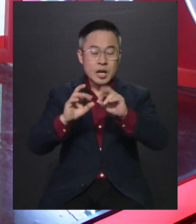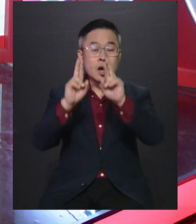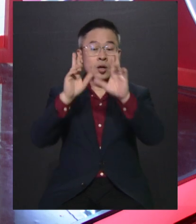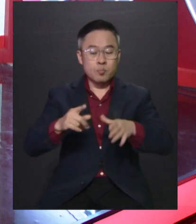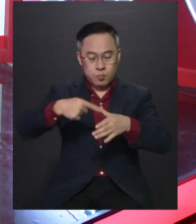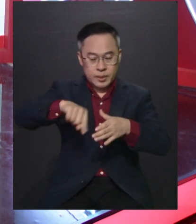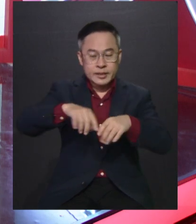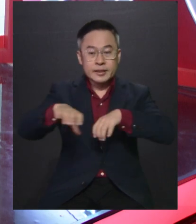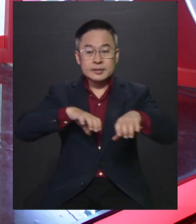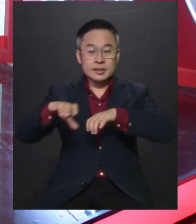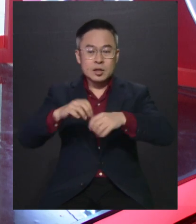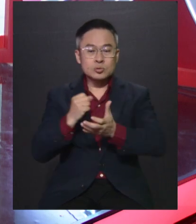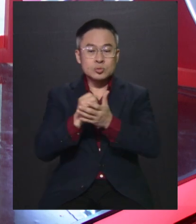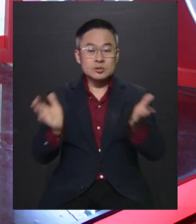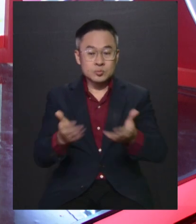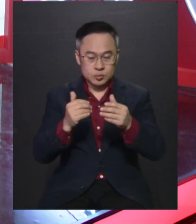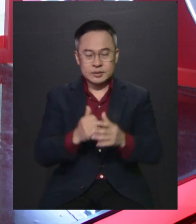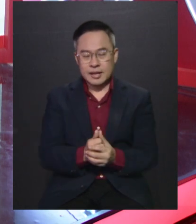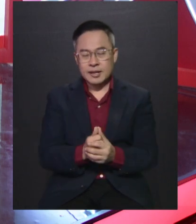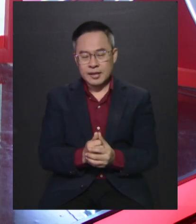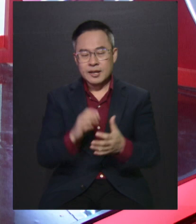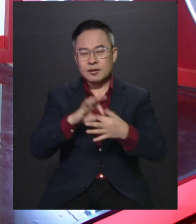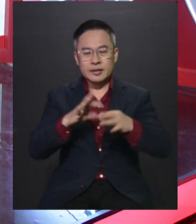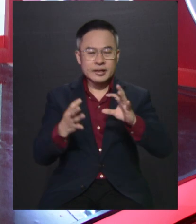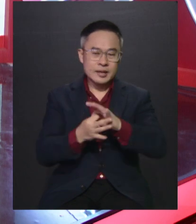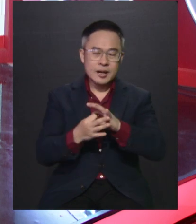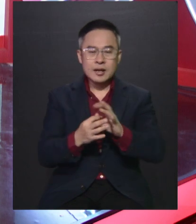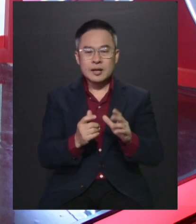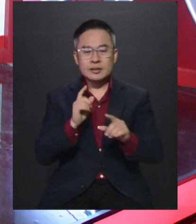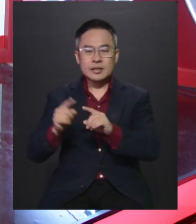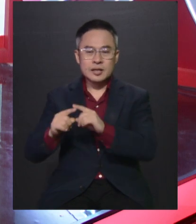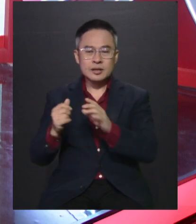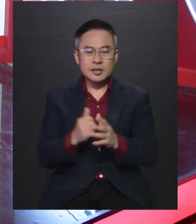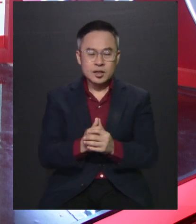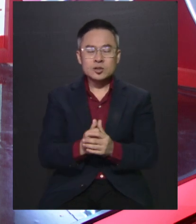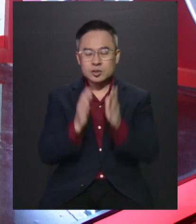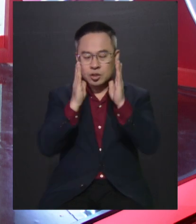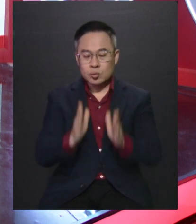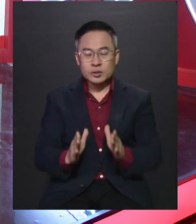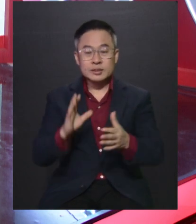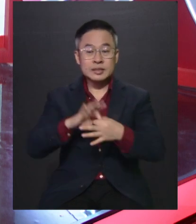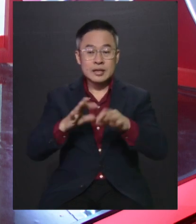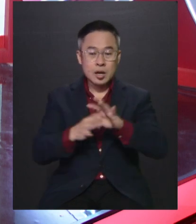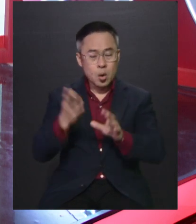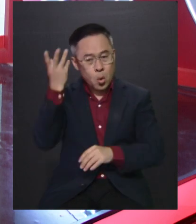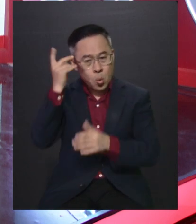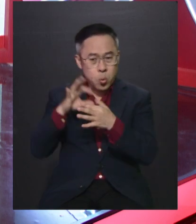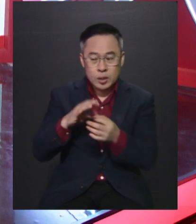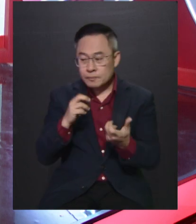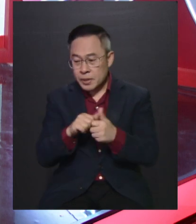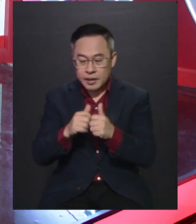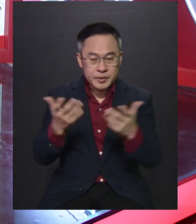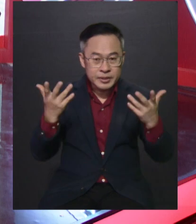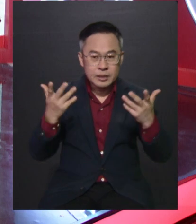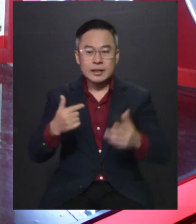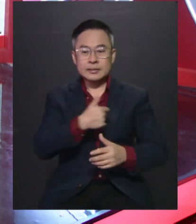การซัพพอร์ตนักกีฬาในการแข่งขันโอลิมปิกเกมในปีหน้าเนี่ยก็ได้จะมีความสะดวกสบายมากขึ้น ก็จะได้มีผลงานที่ดีด้วยเพราะว่าถ้านักกีฬาไม่ต้องเป็นกังวลเรื่องอะไรเลยโฟ